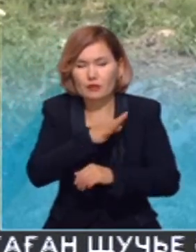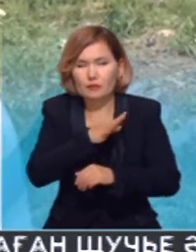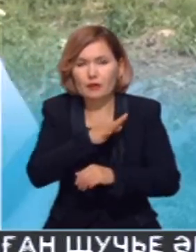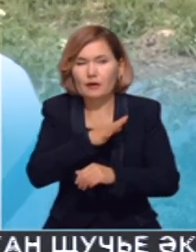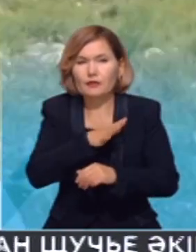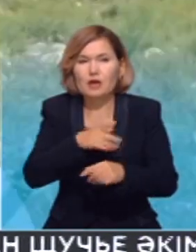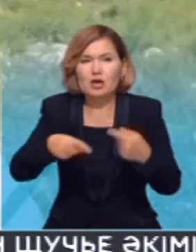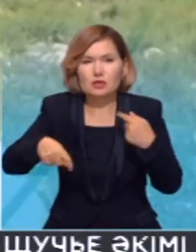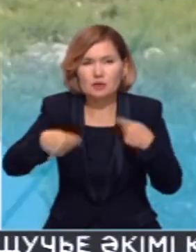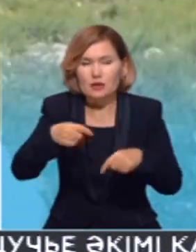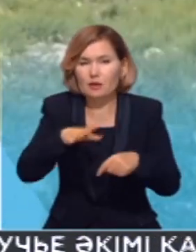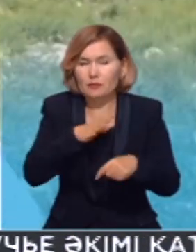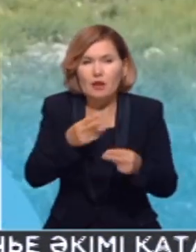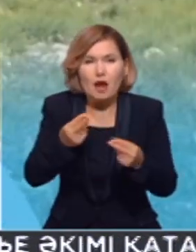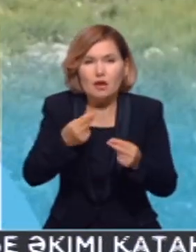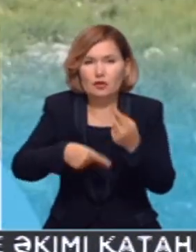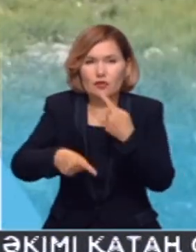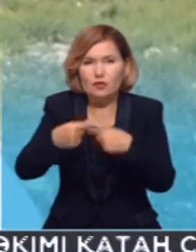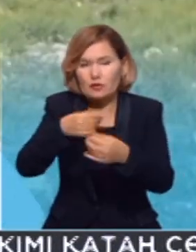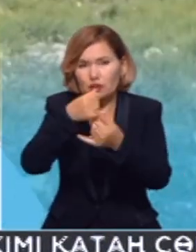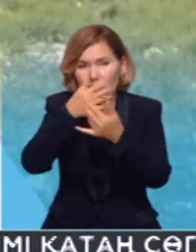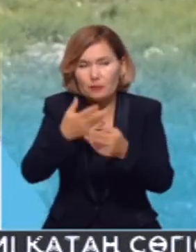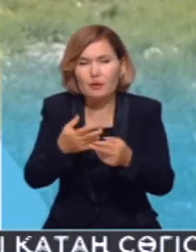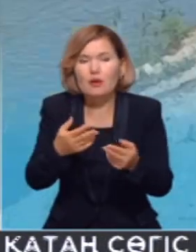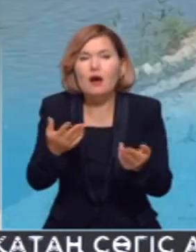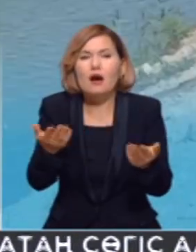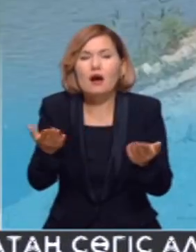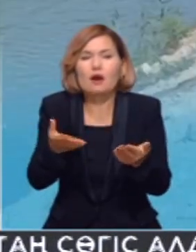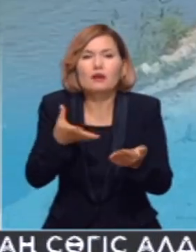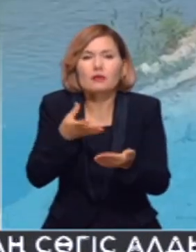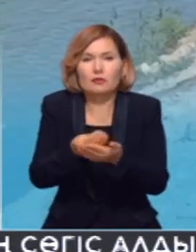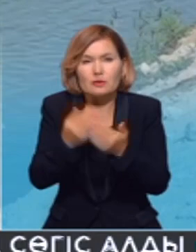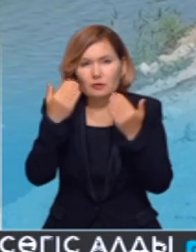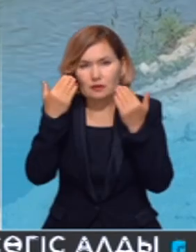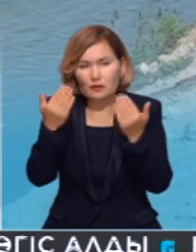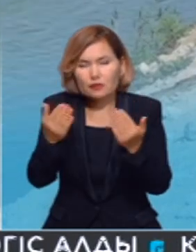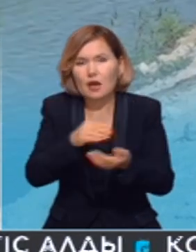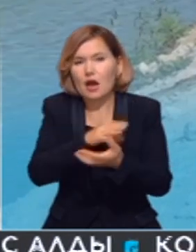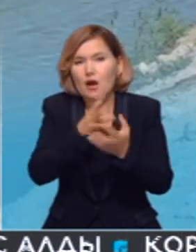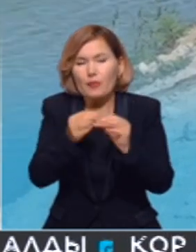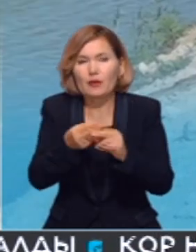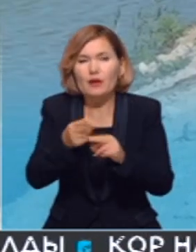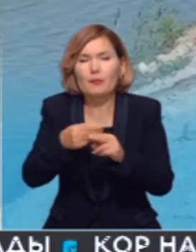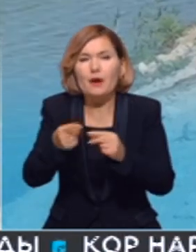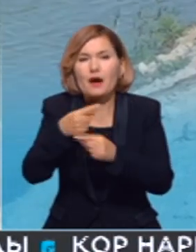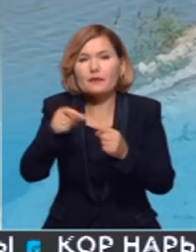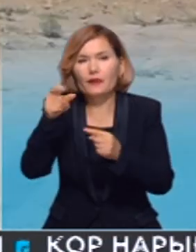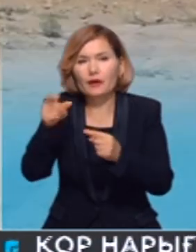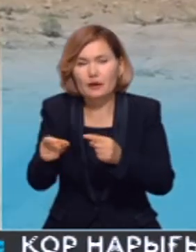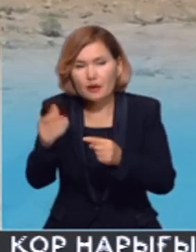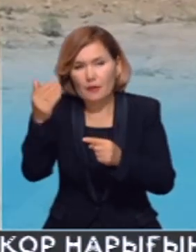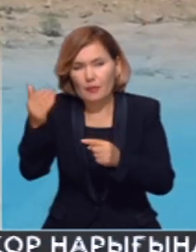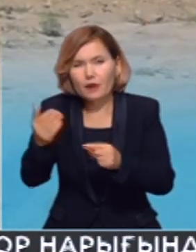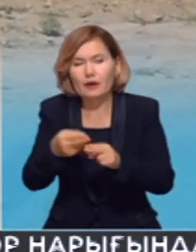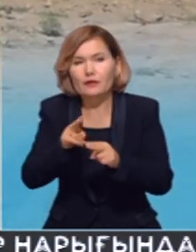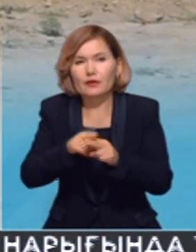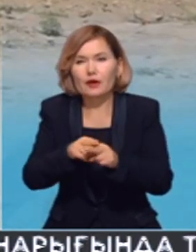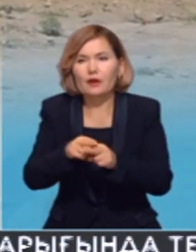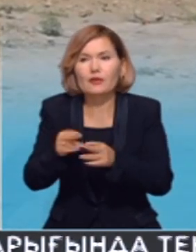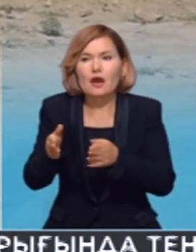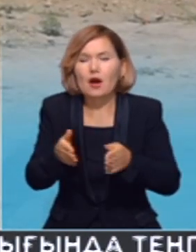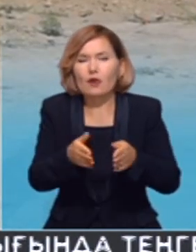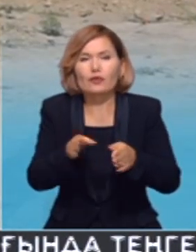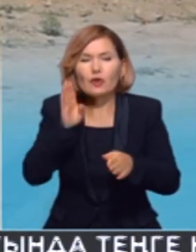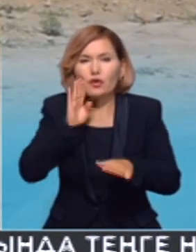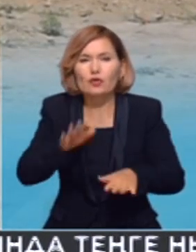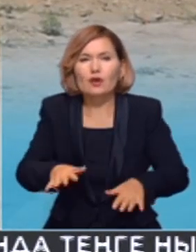ақшасын шығарамай қалдық. Енді қалай өтерімізді білмей адырық. Жергілікті халықтың сөзінше кәсіпкерлігі нысан қожайындары ернеуінен асып